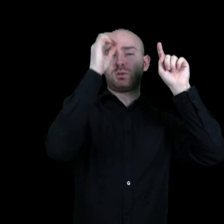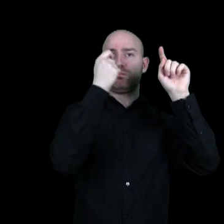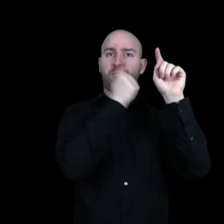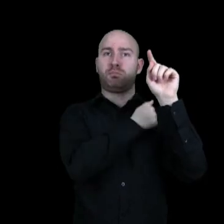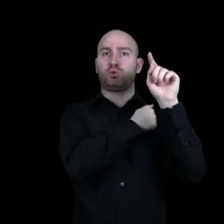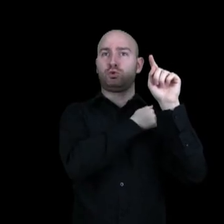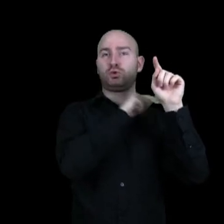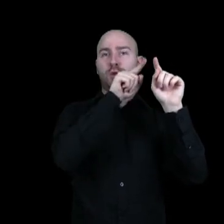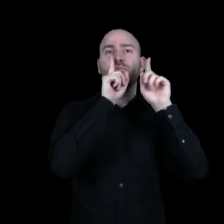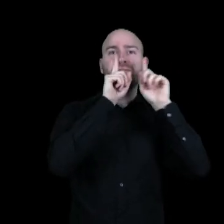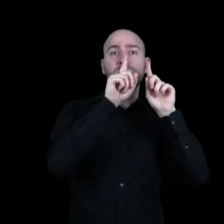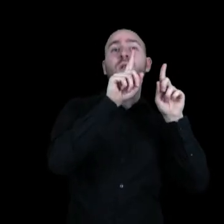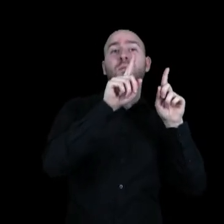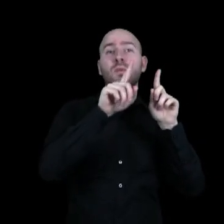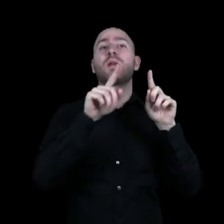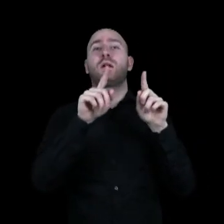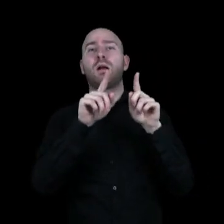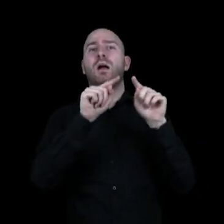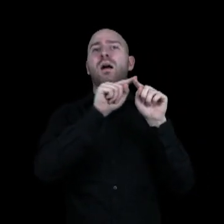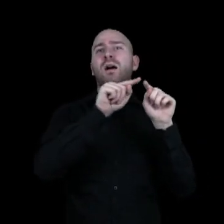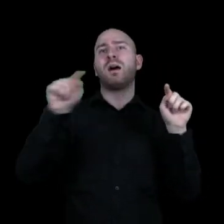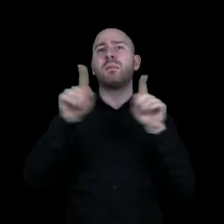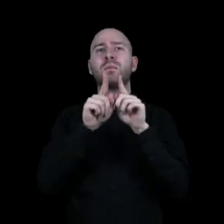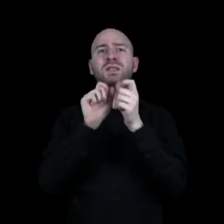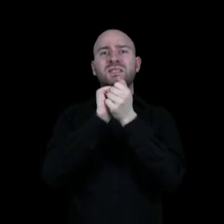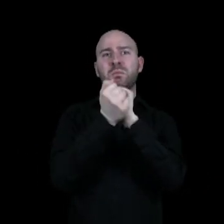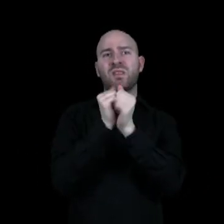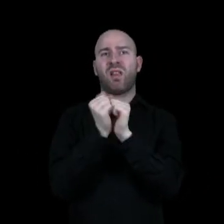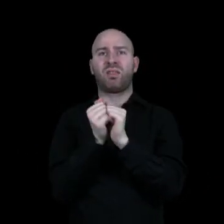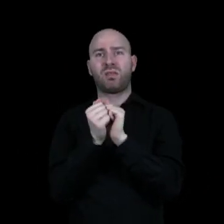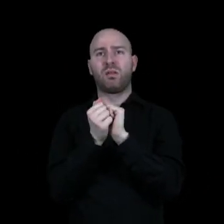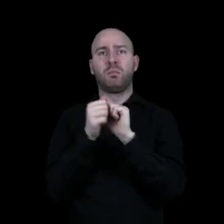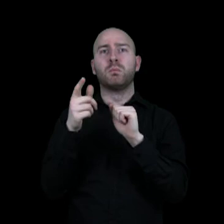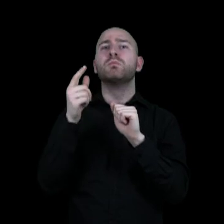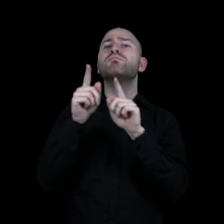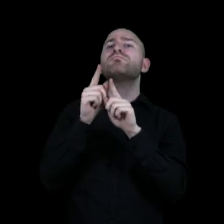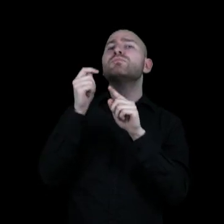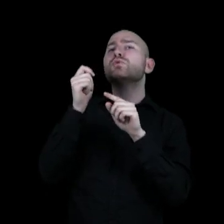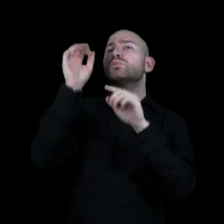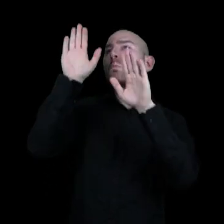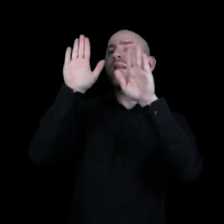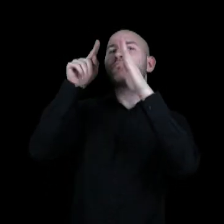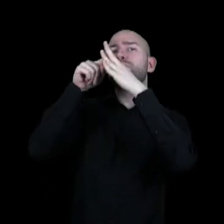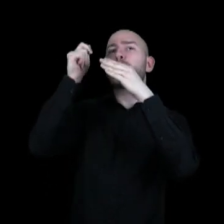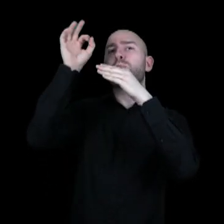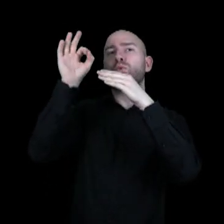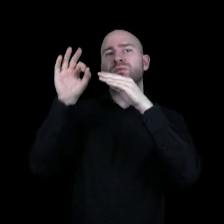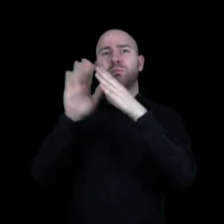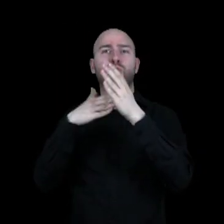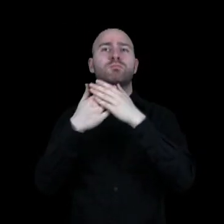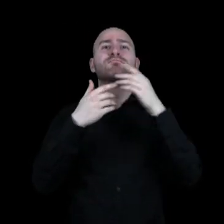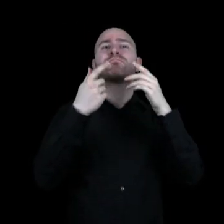to realna stopa procentowa. Przy wysokiej realnej stopie procentowej mieliśmy niski poziom inwestycji.